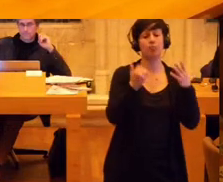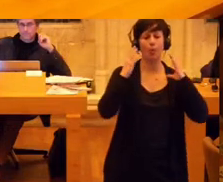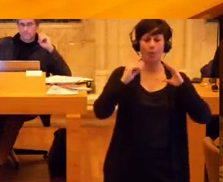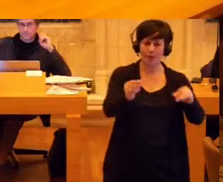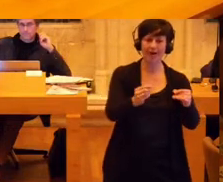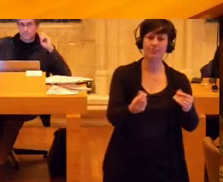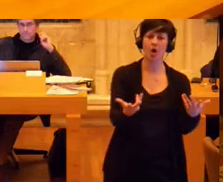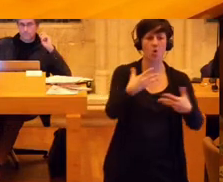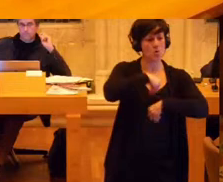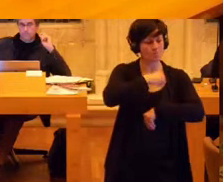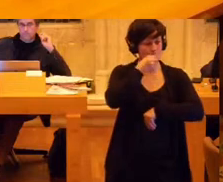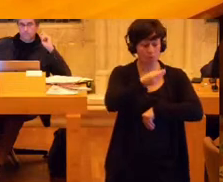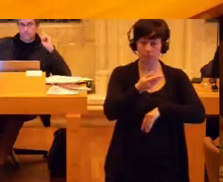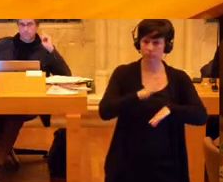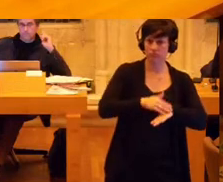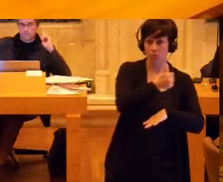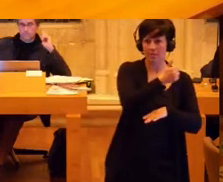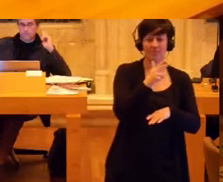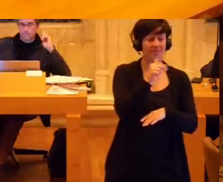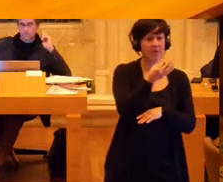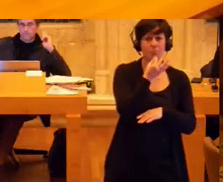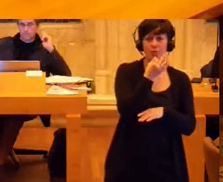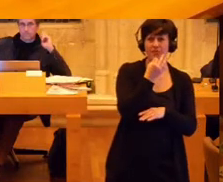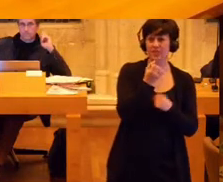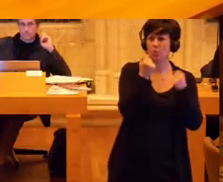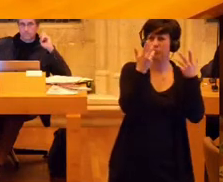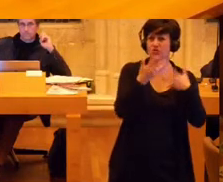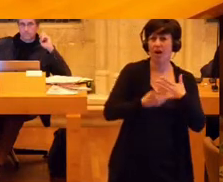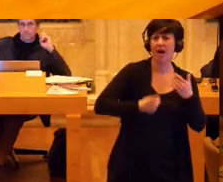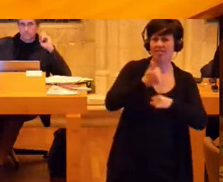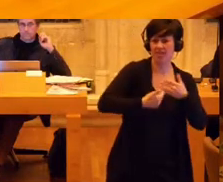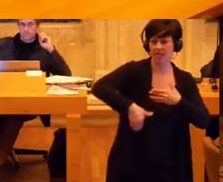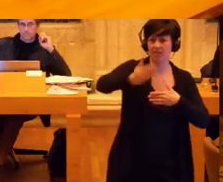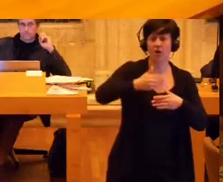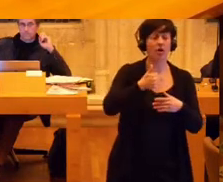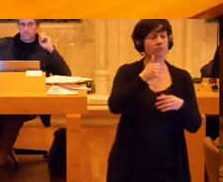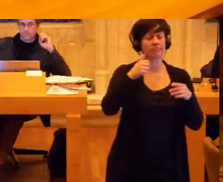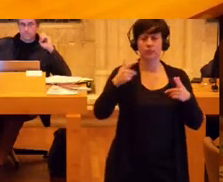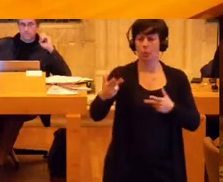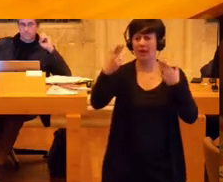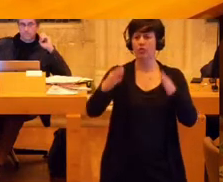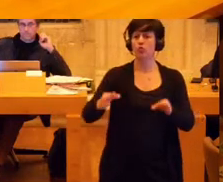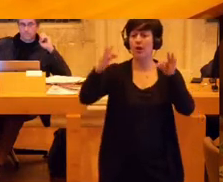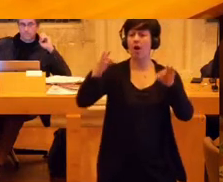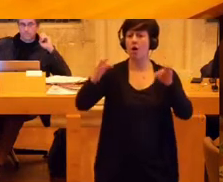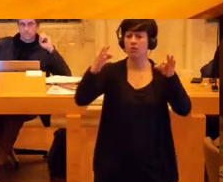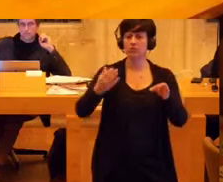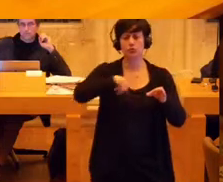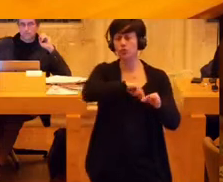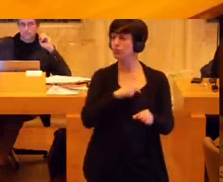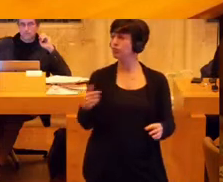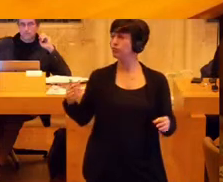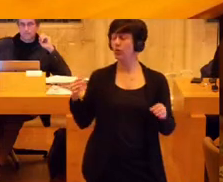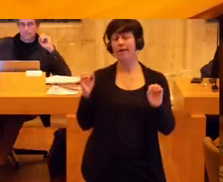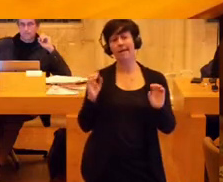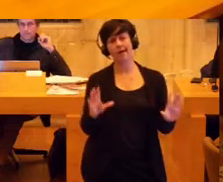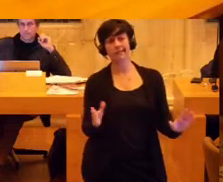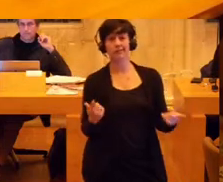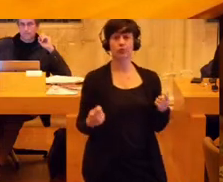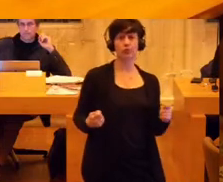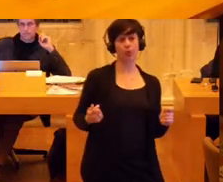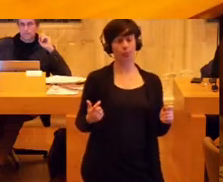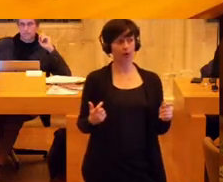ceux qui profiteront pendant des années d'un délai de carence, à mon avis, de notre part, pour le faire respecter.